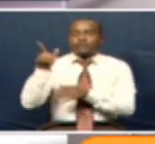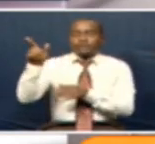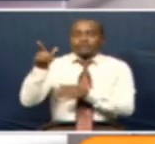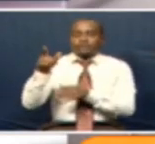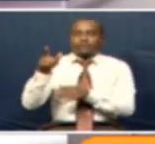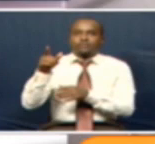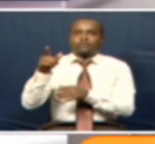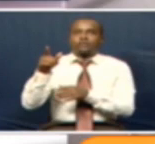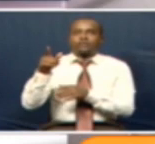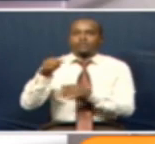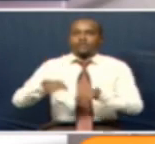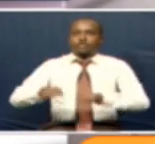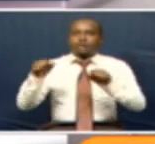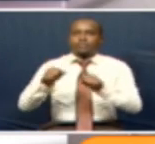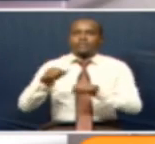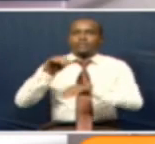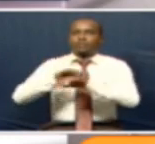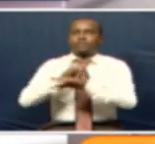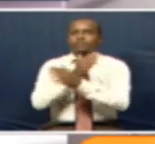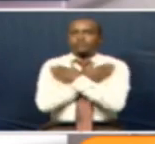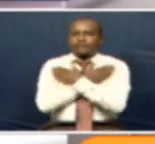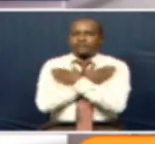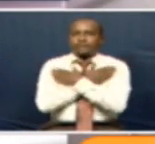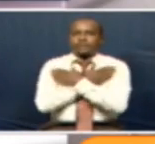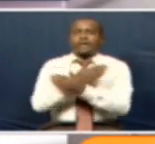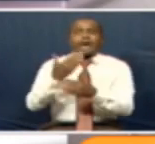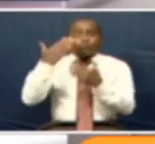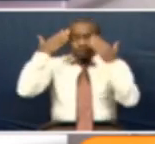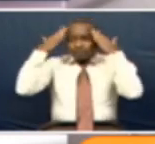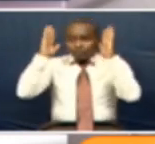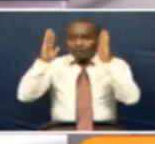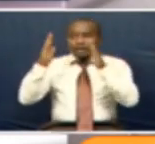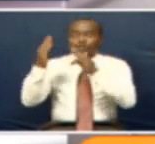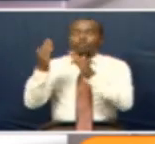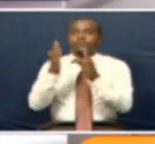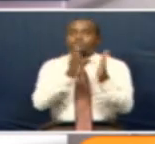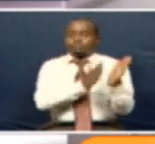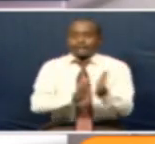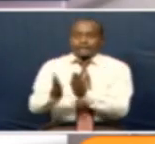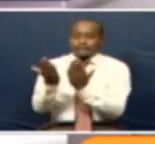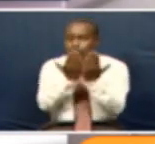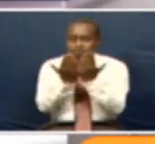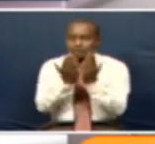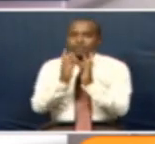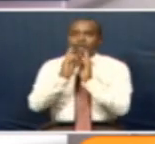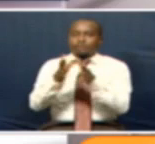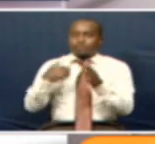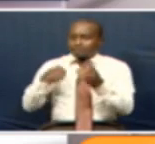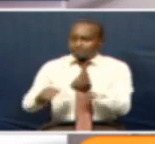friend. I was even aware he was going to issue that statement in my favor, in my support.